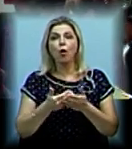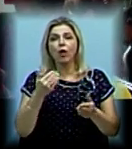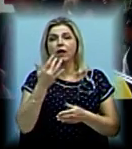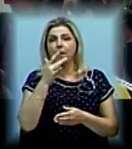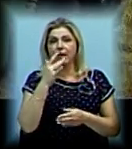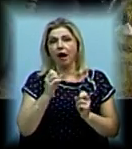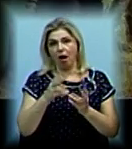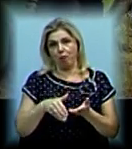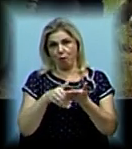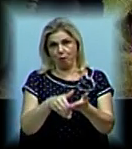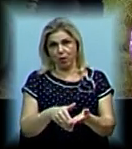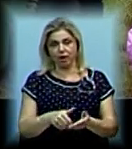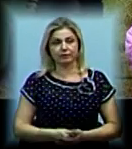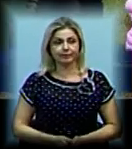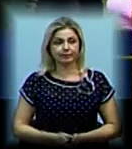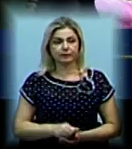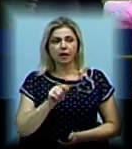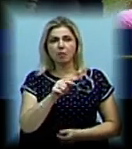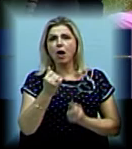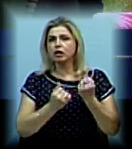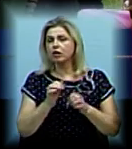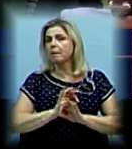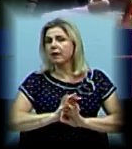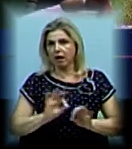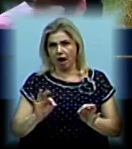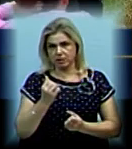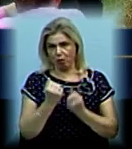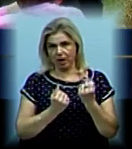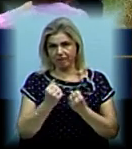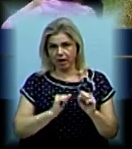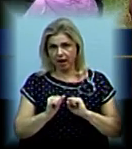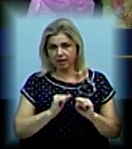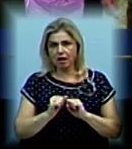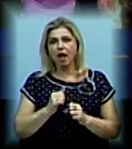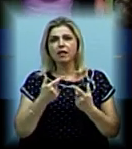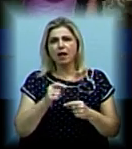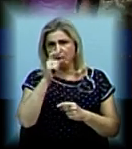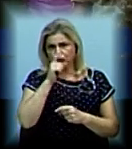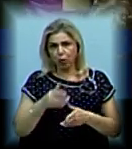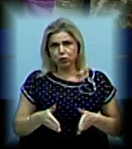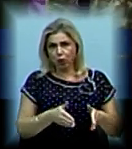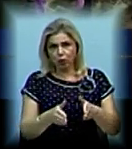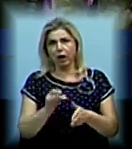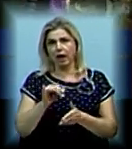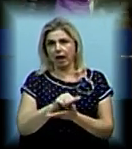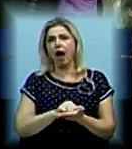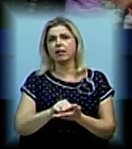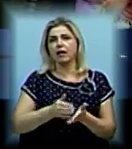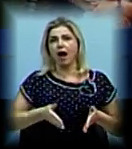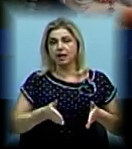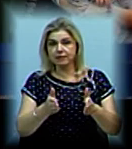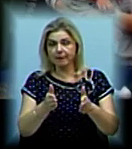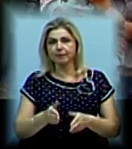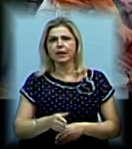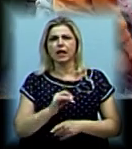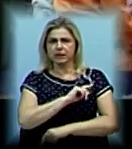якості допомоги. Она очень прекрасно себя ведет в управлении по бездорожью и по трассе.